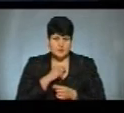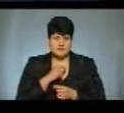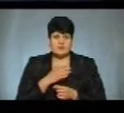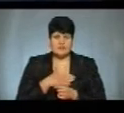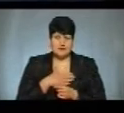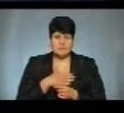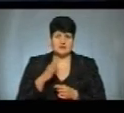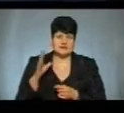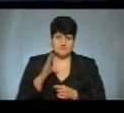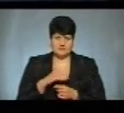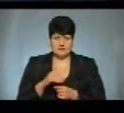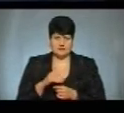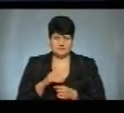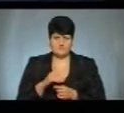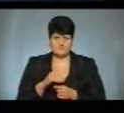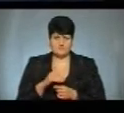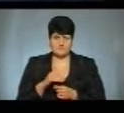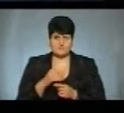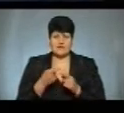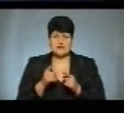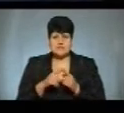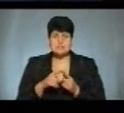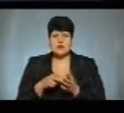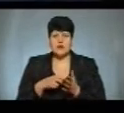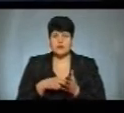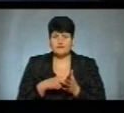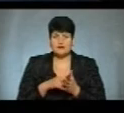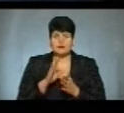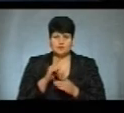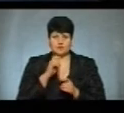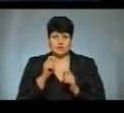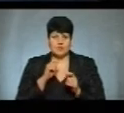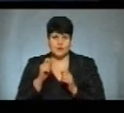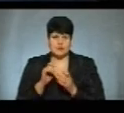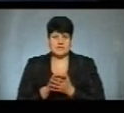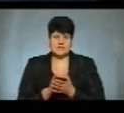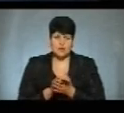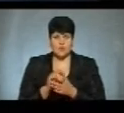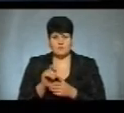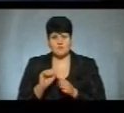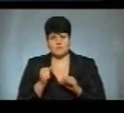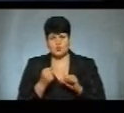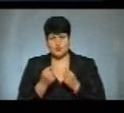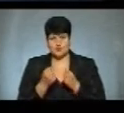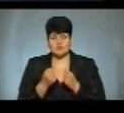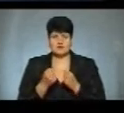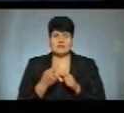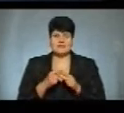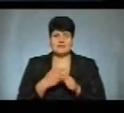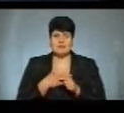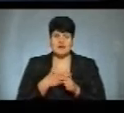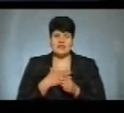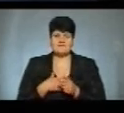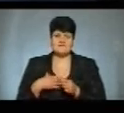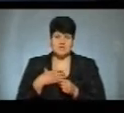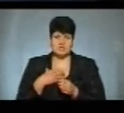нас всіх. Ці конверти буду дарувати знайомим, друзям, і це для мене дуже важливо.